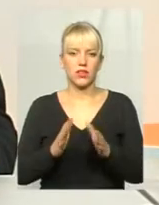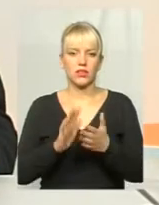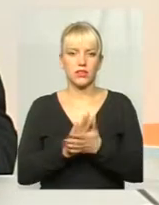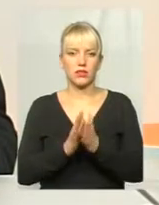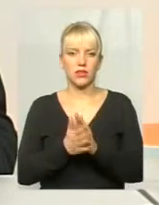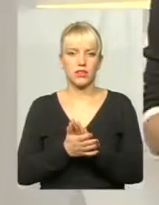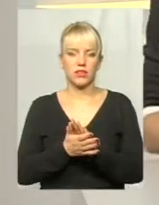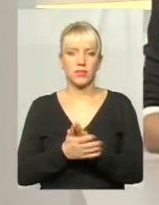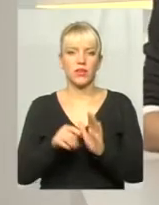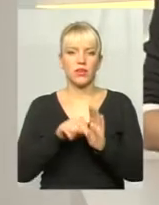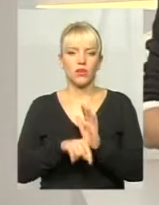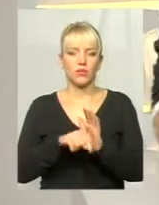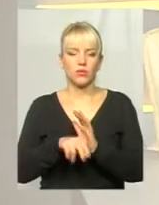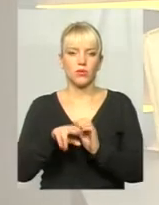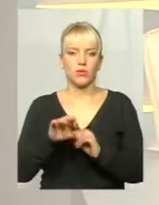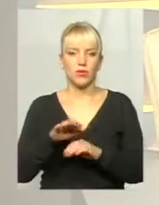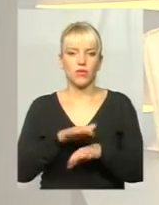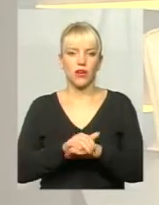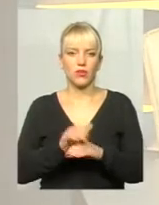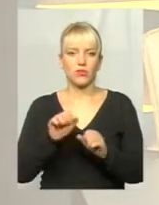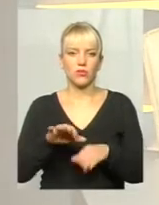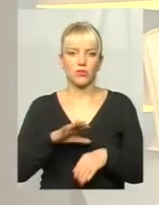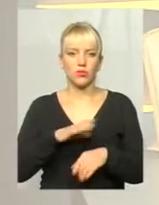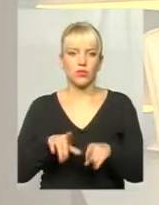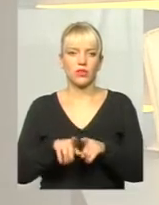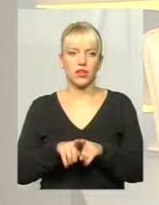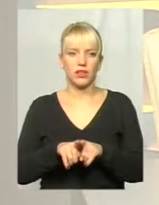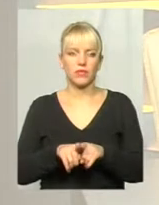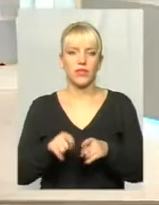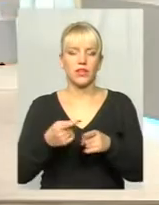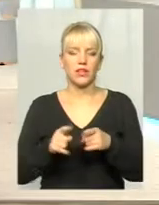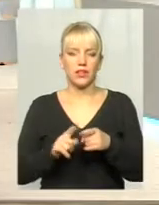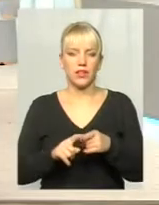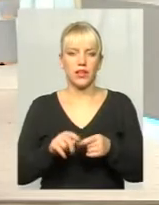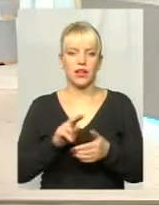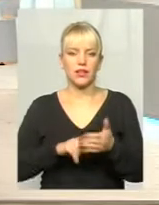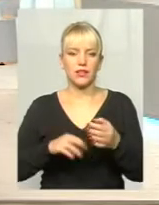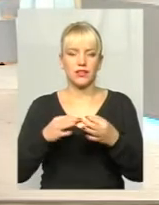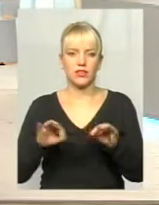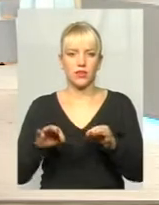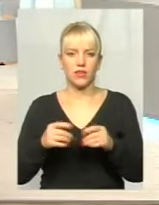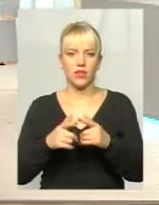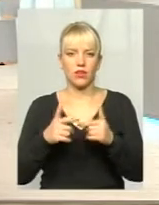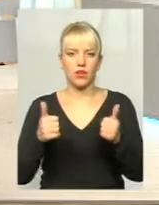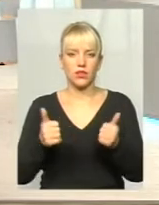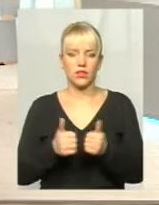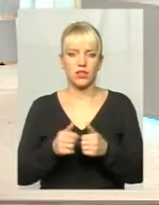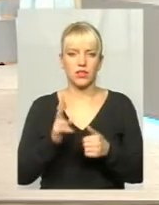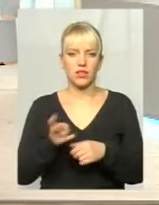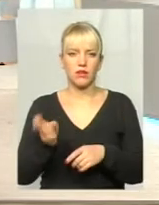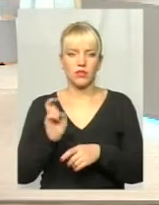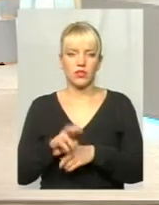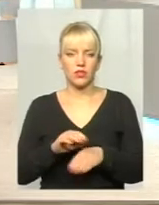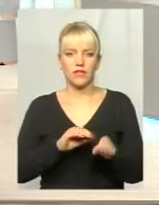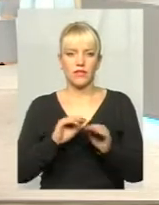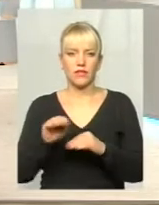Тобто, по факту може бути так, що та ліцензована організація, яка прийшла, встановила, так,